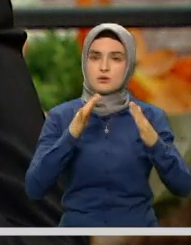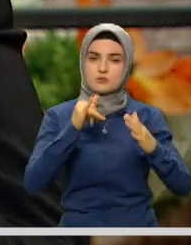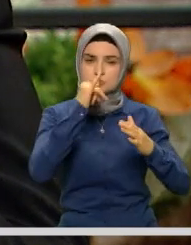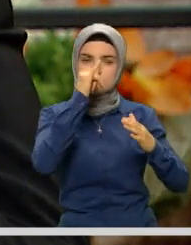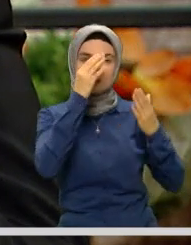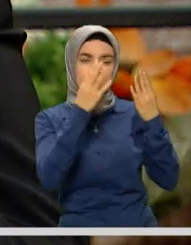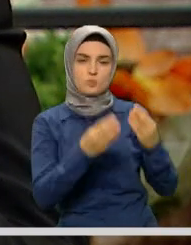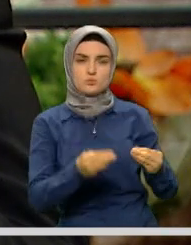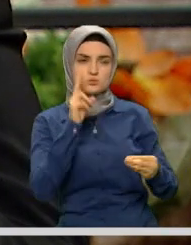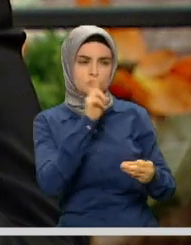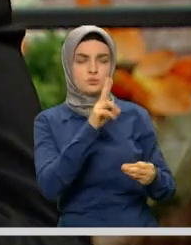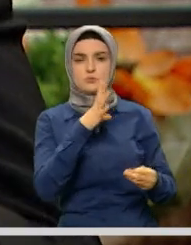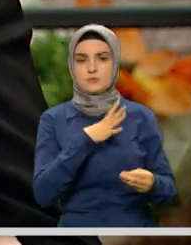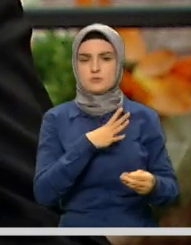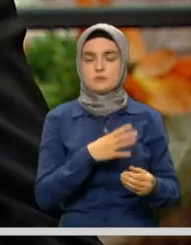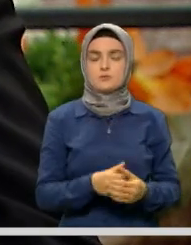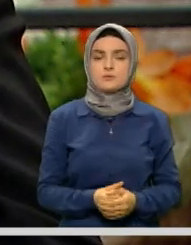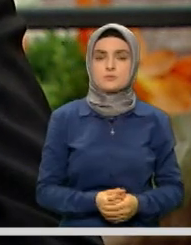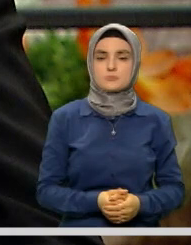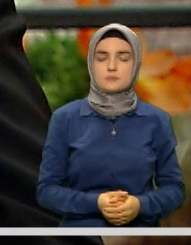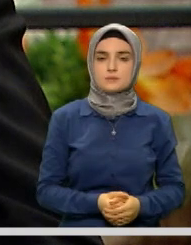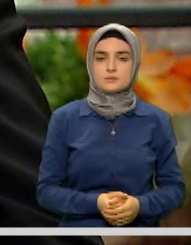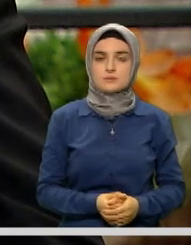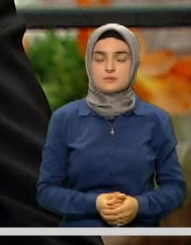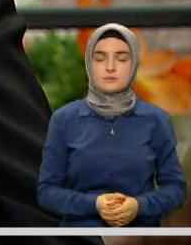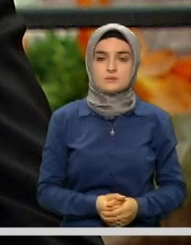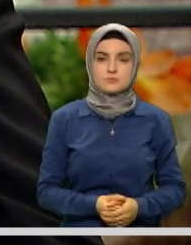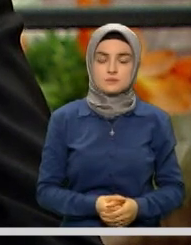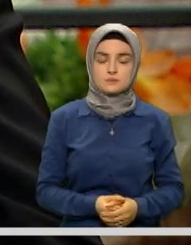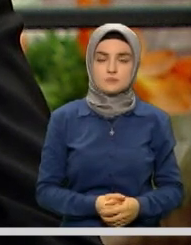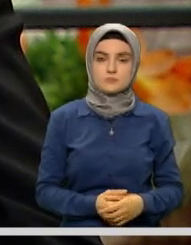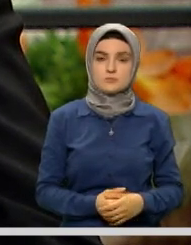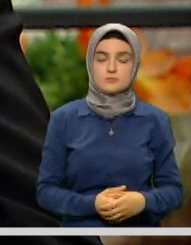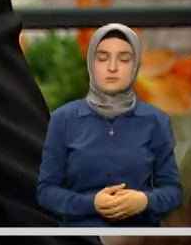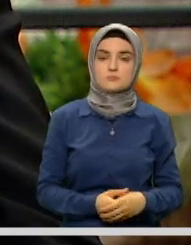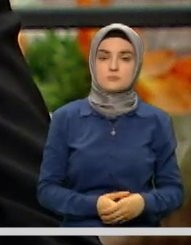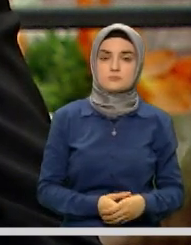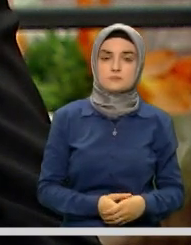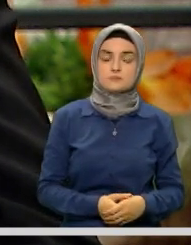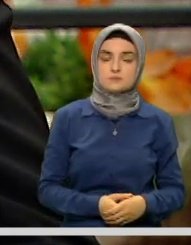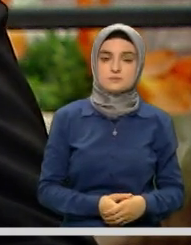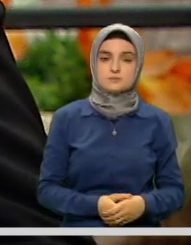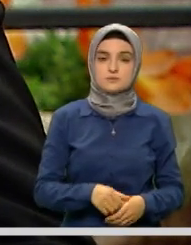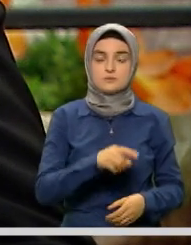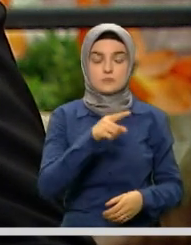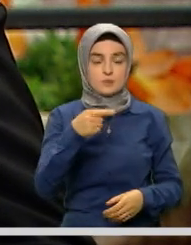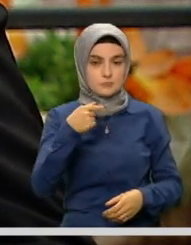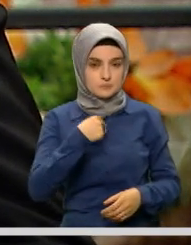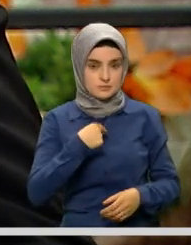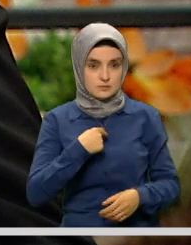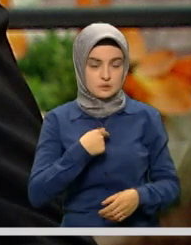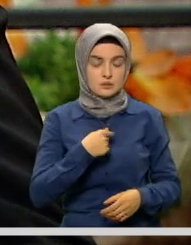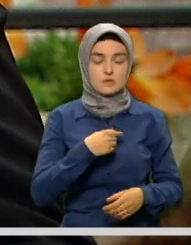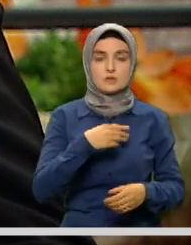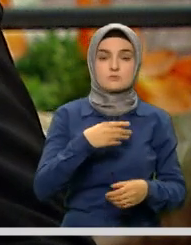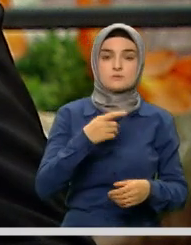kibirlendiğini görüyoruz. Yani yani diyor ki febime ağveyteni, şayet sen beni azdırmasaydın diyor. Allah-u